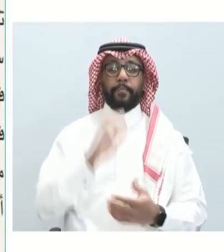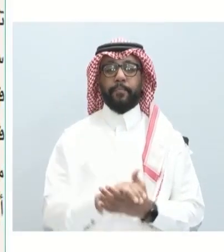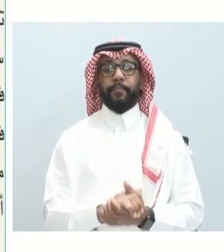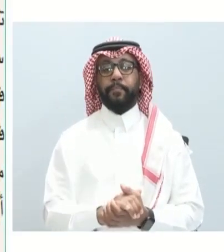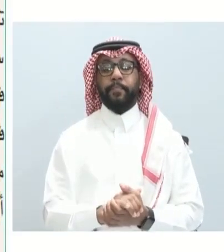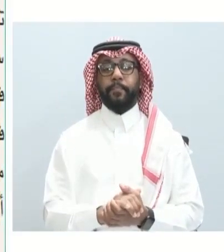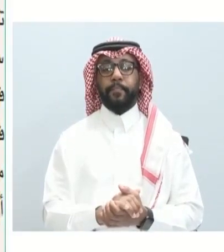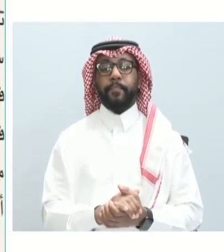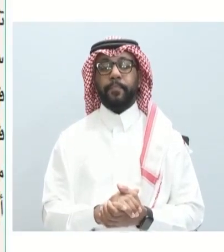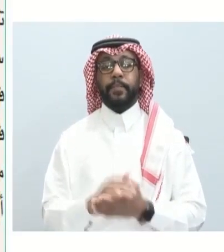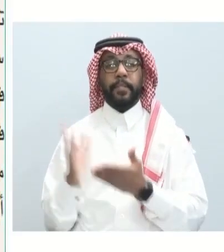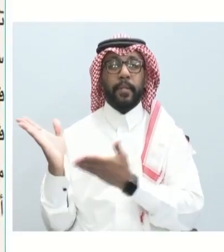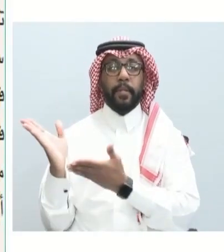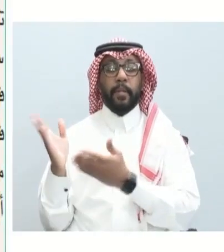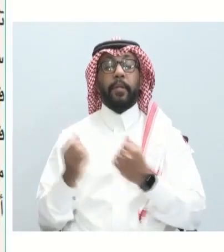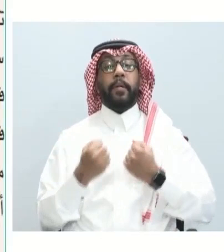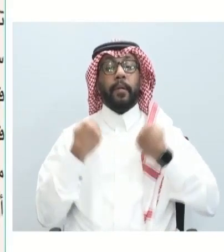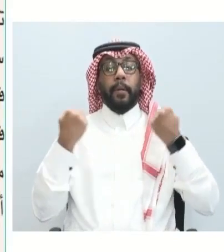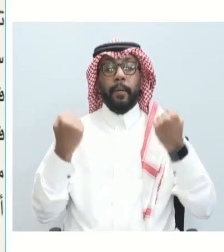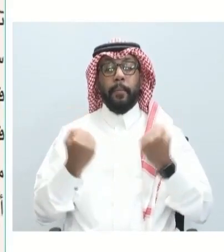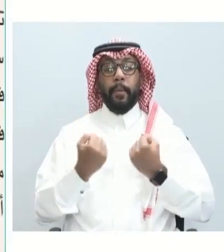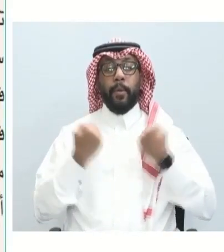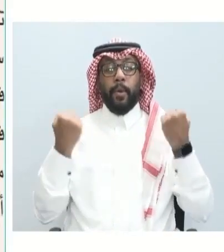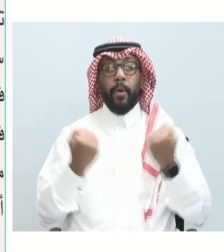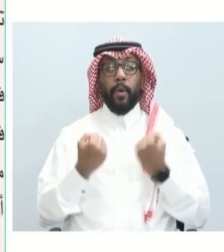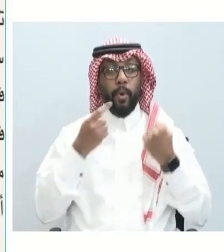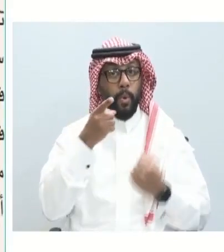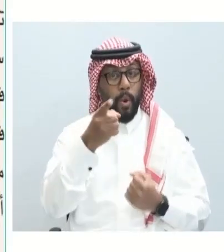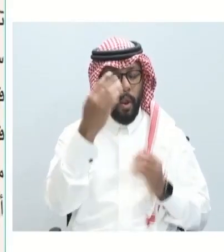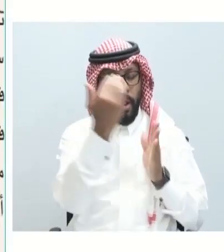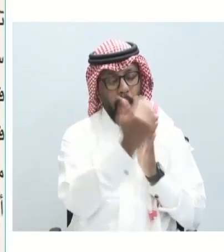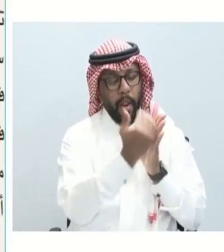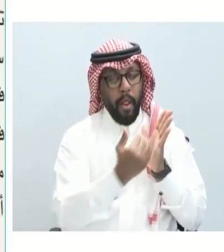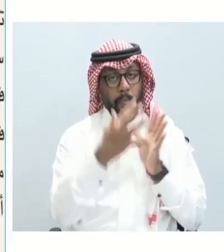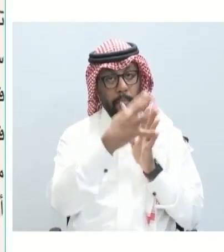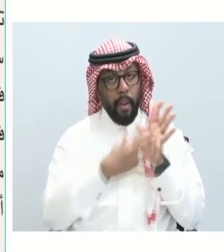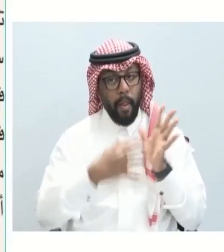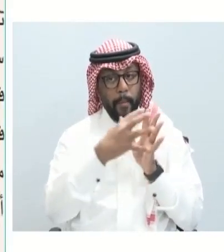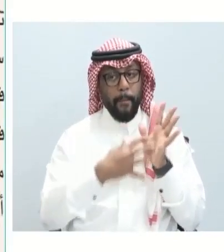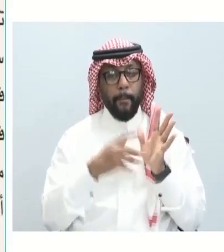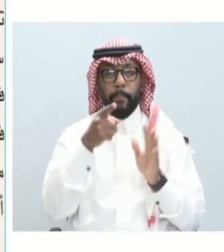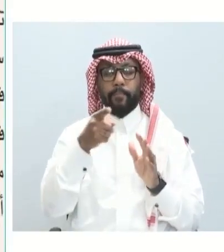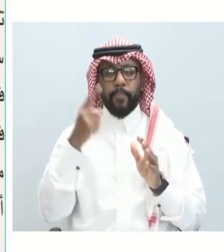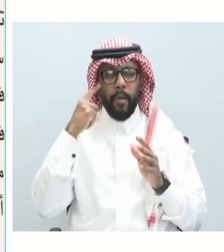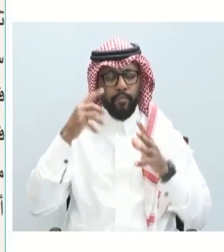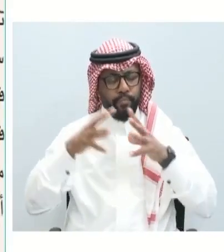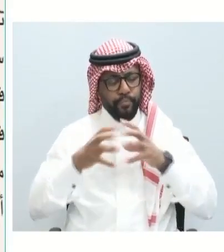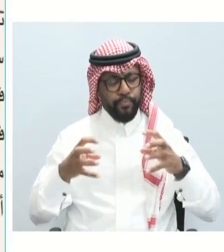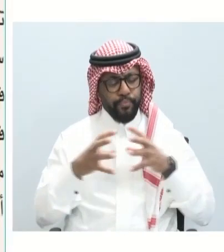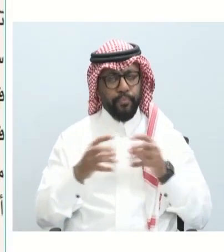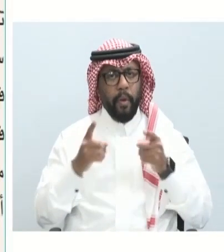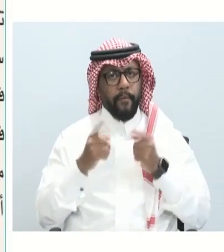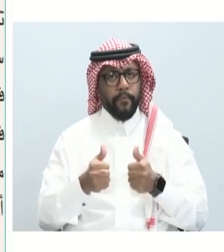الان لدينا فقره اتدرب دعونا نقرا بتمعن لكي نحاول ان